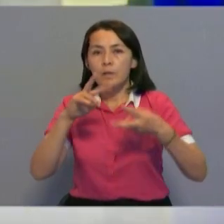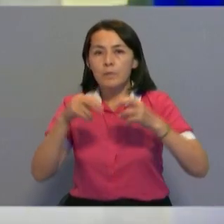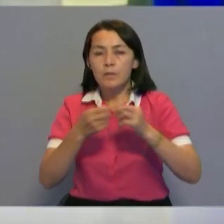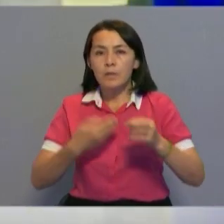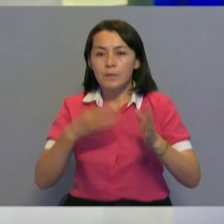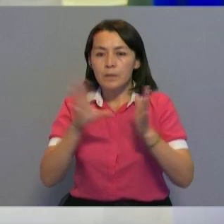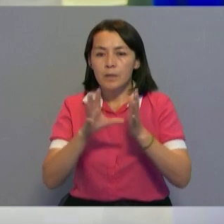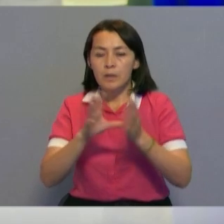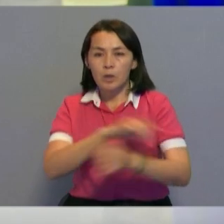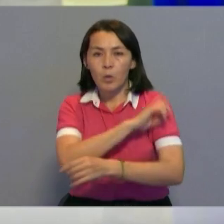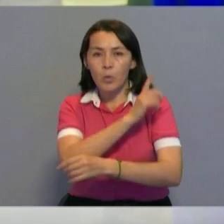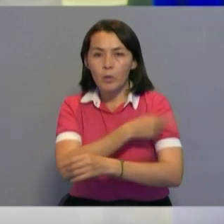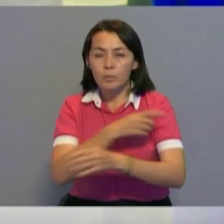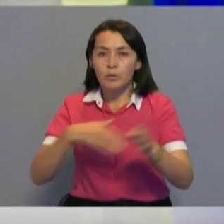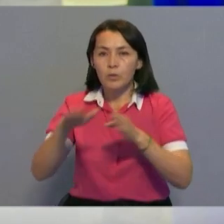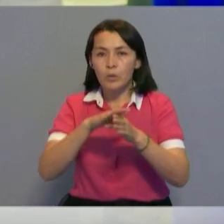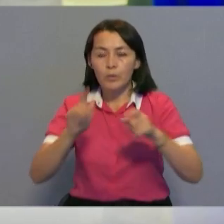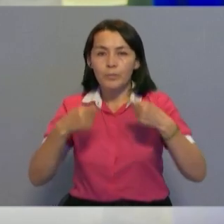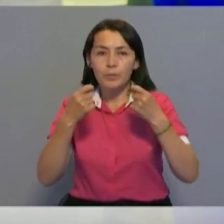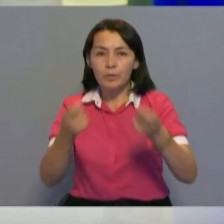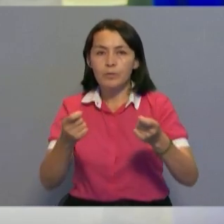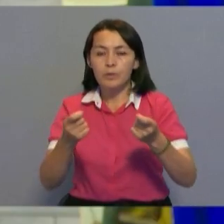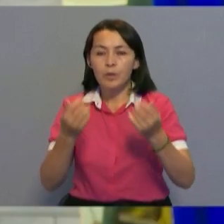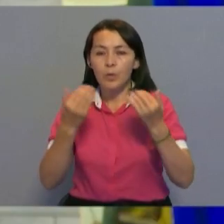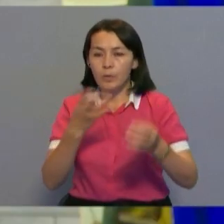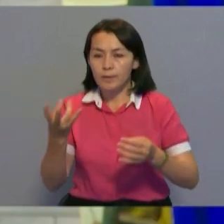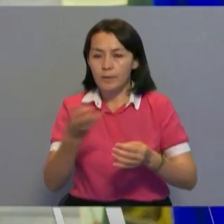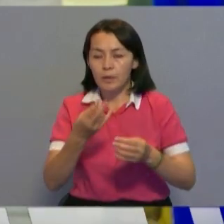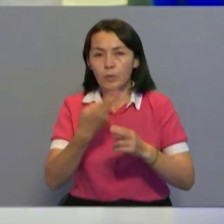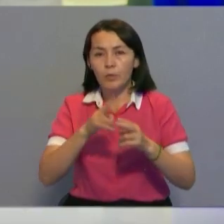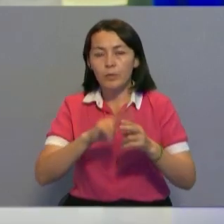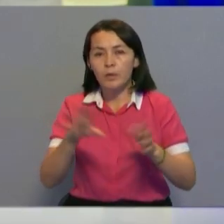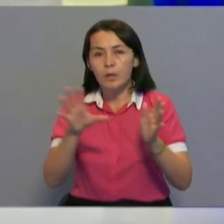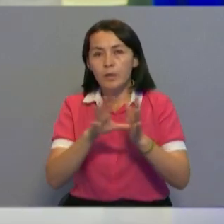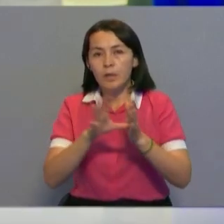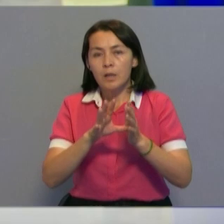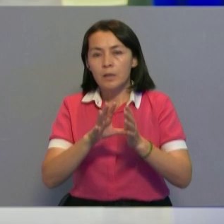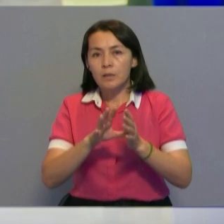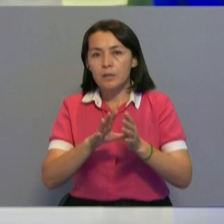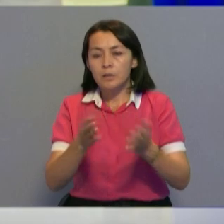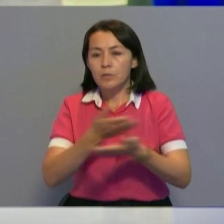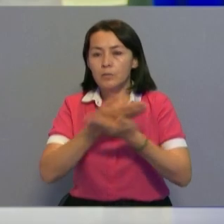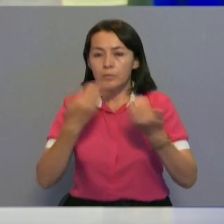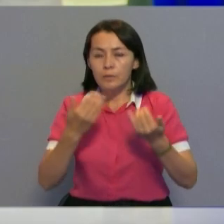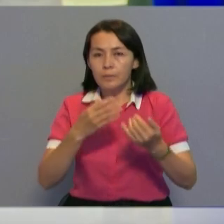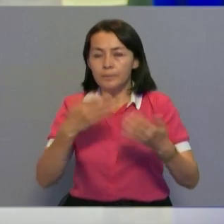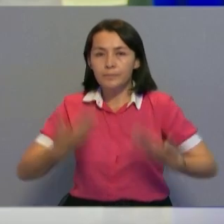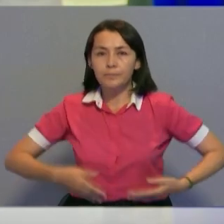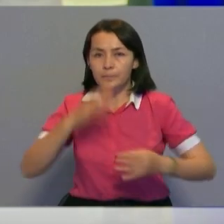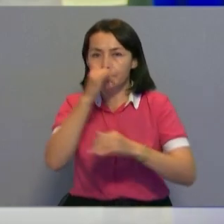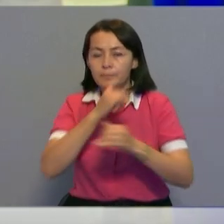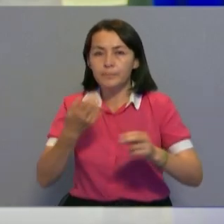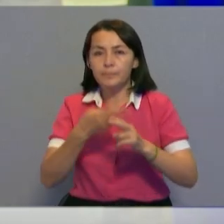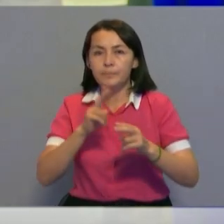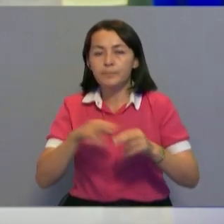біздің электр қуатымызды толық қамтамасыз ету үшін бұл керек. Өйткені электр қуатынсыз біз күн көре алмаймыз қазір.